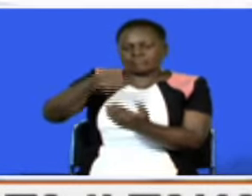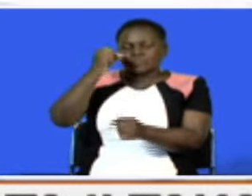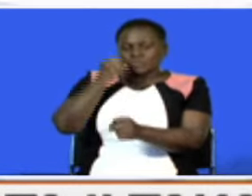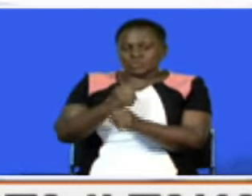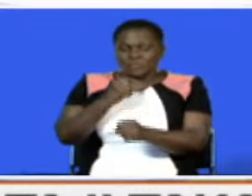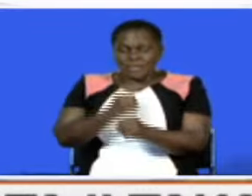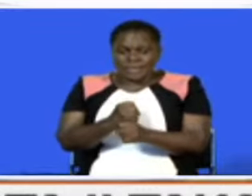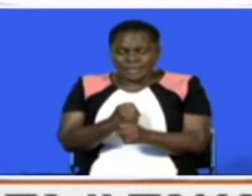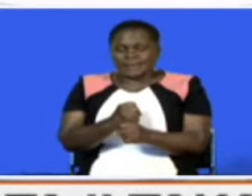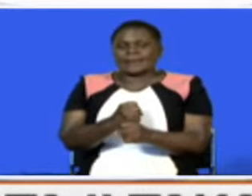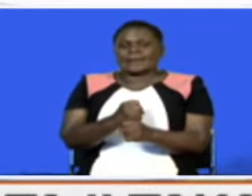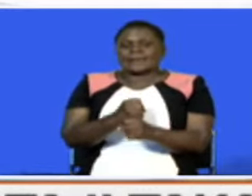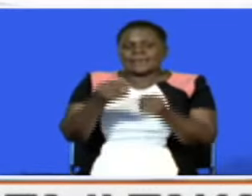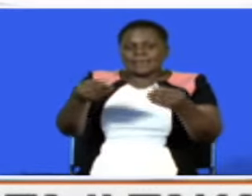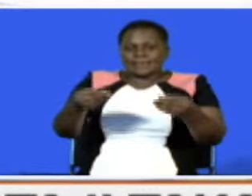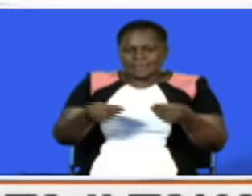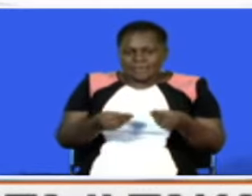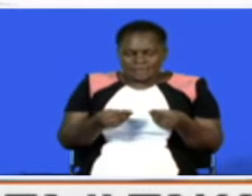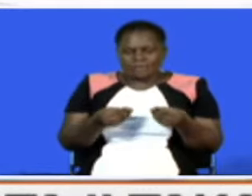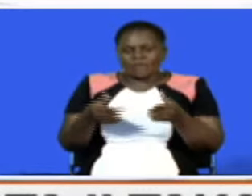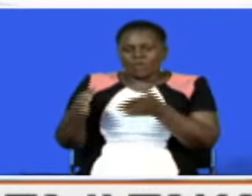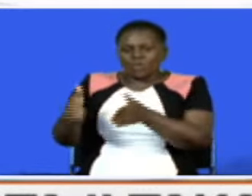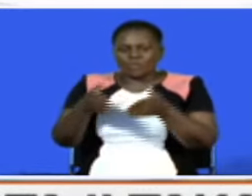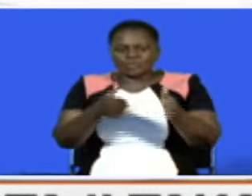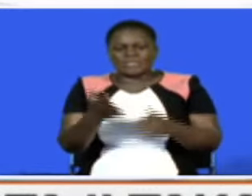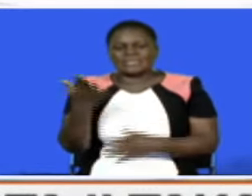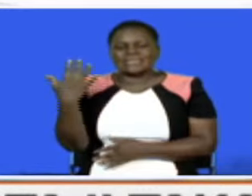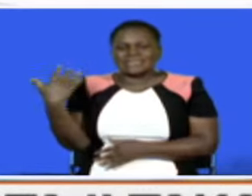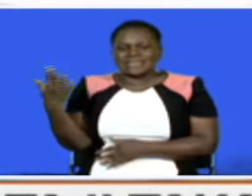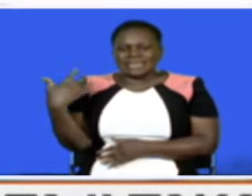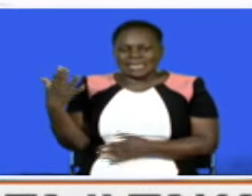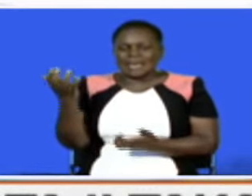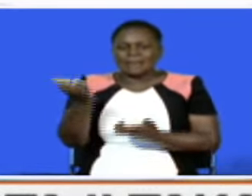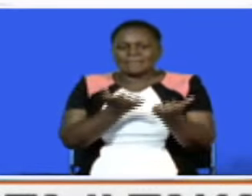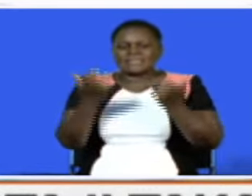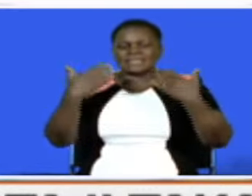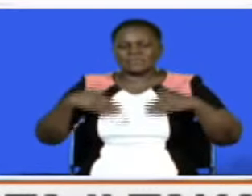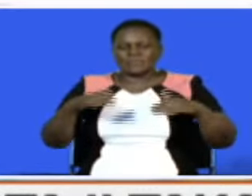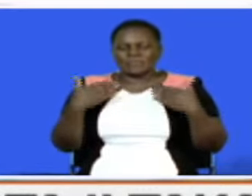kutengeza. Inatupatia platform sisi kama green entrepreneurs